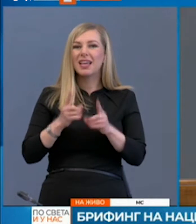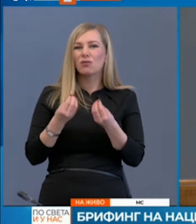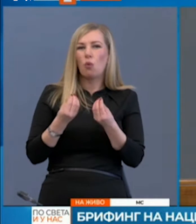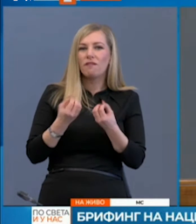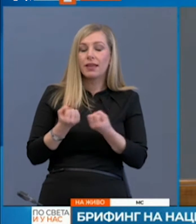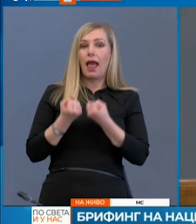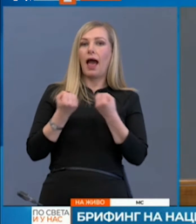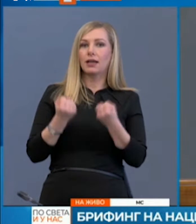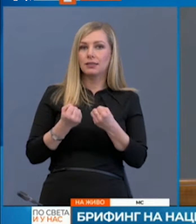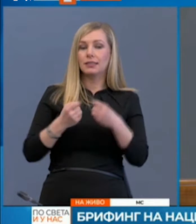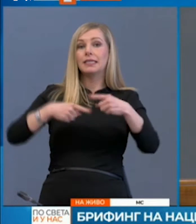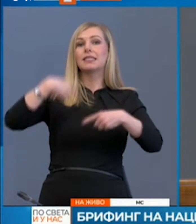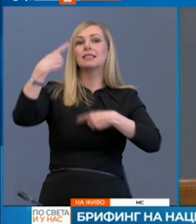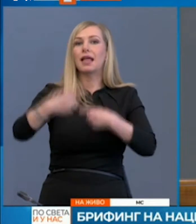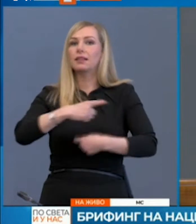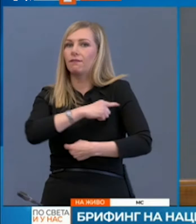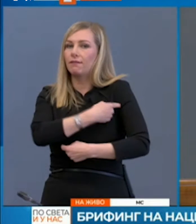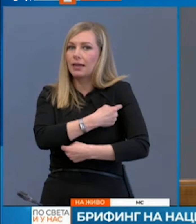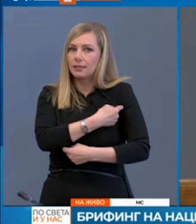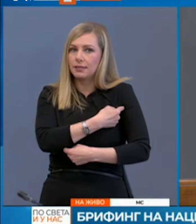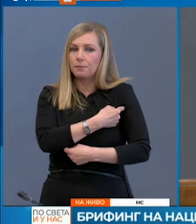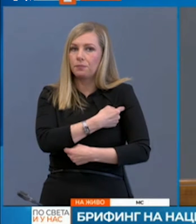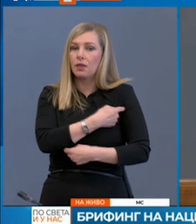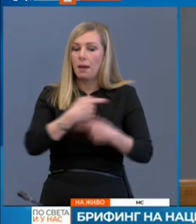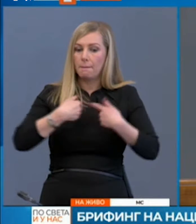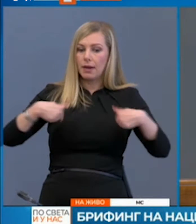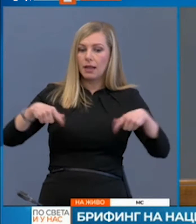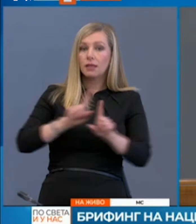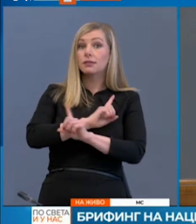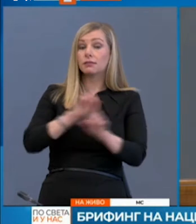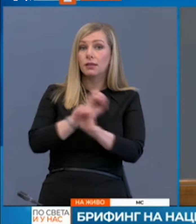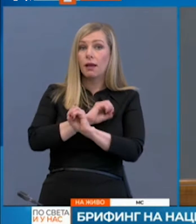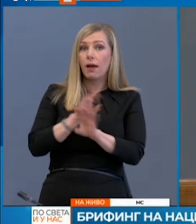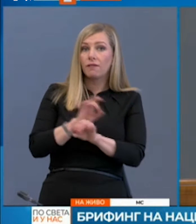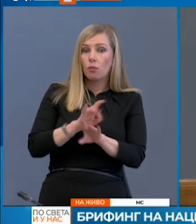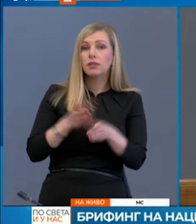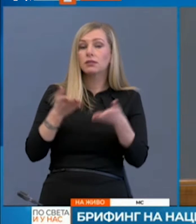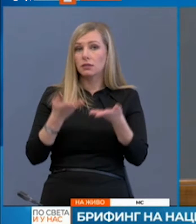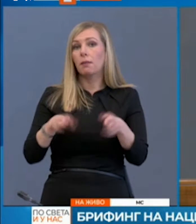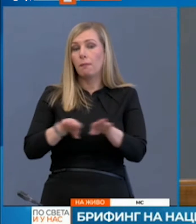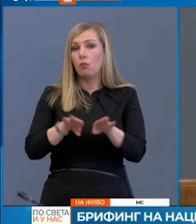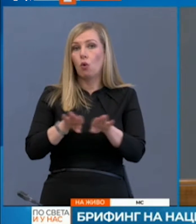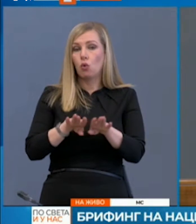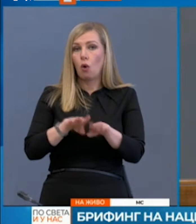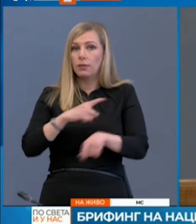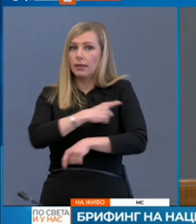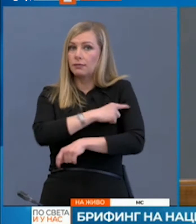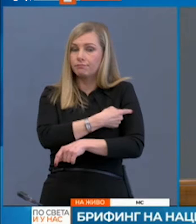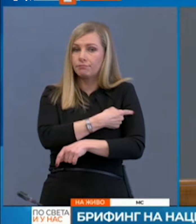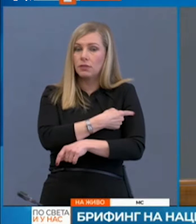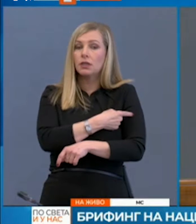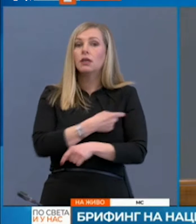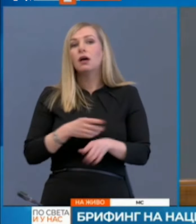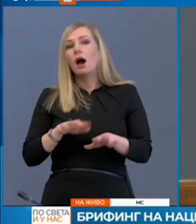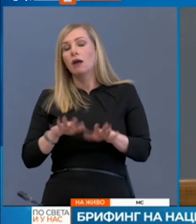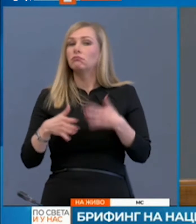които постъпват в агенцията. При нас няма информация за такъв тип събития, а общите грипоподобни